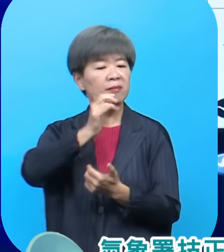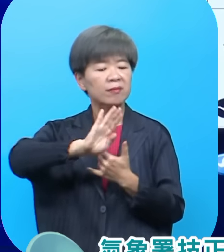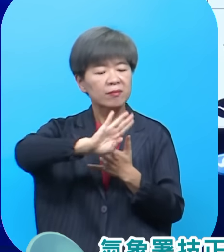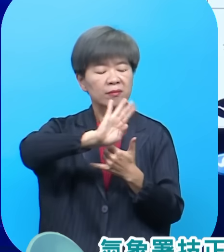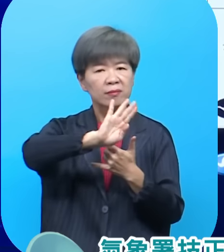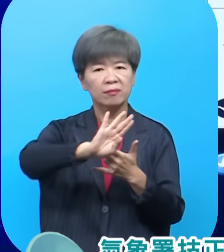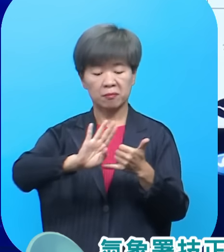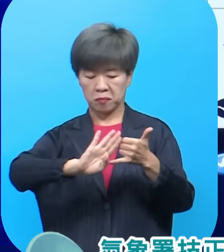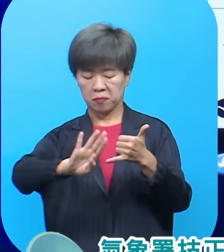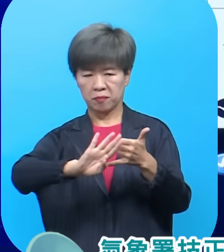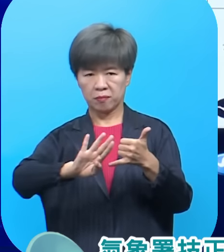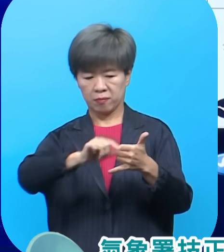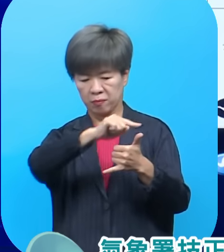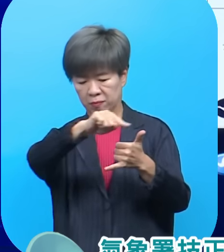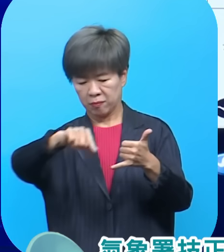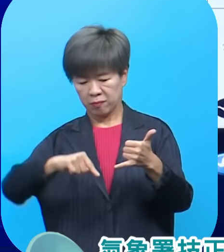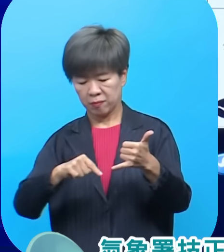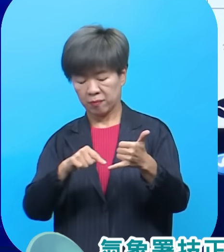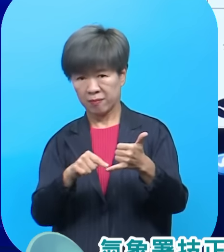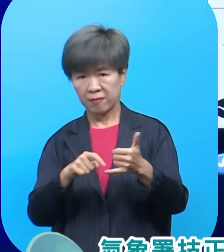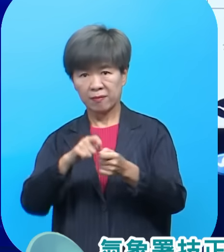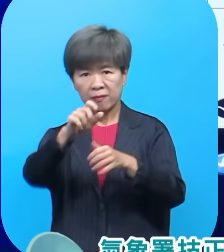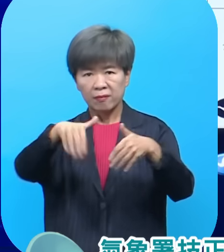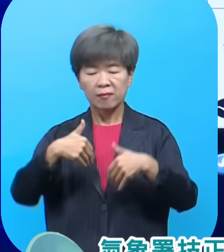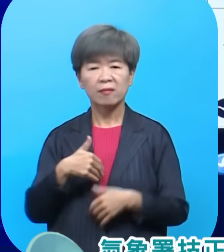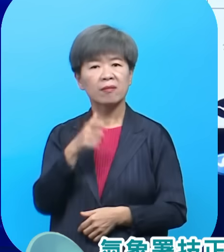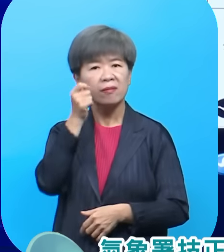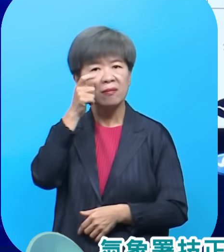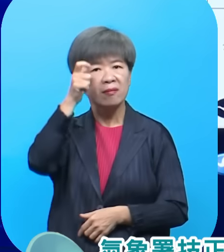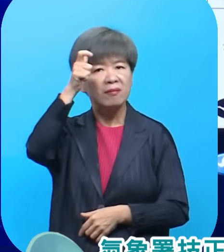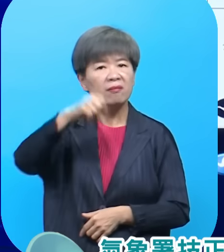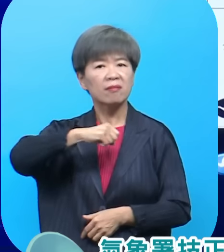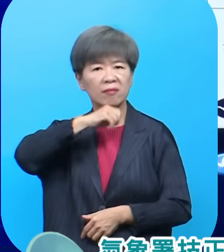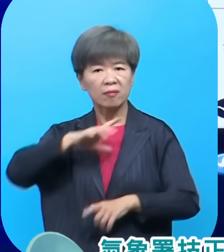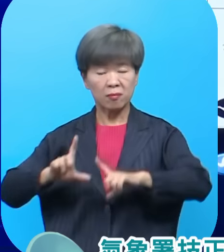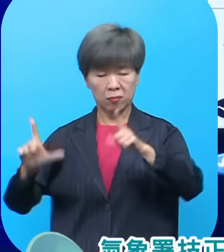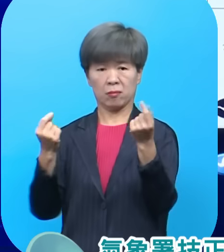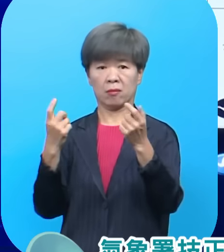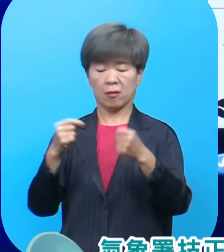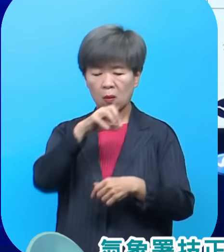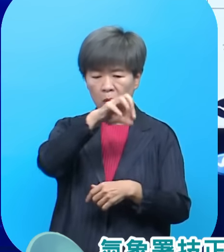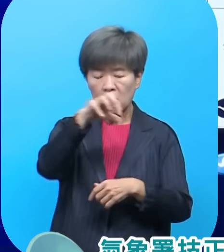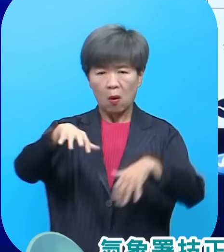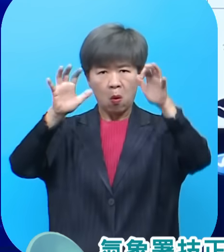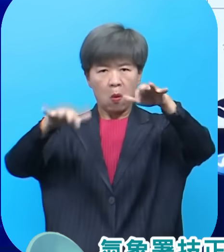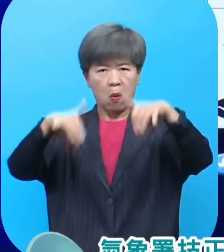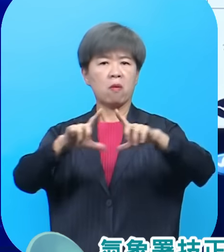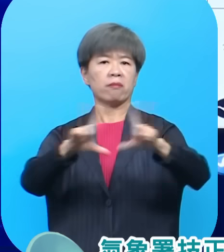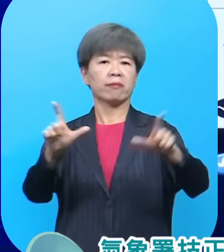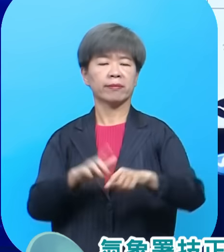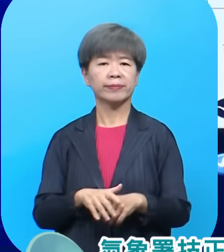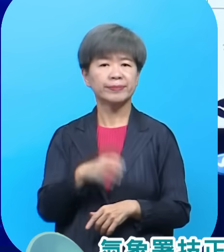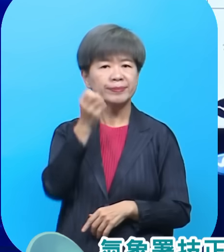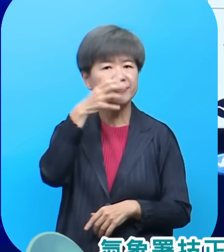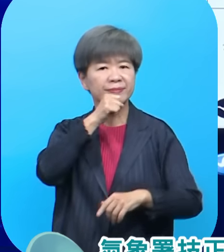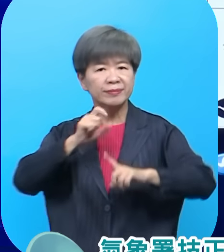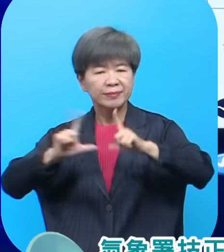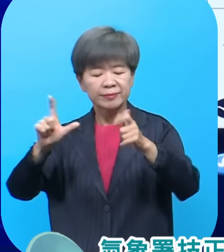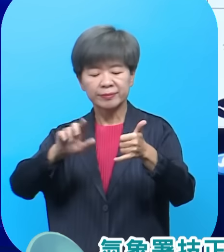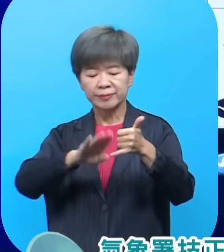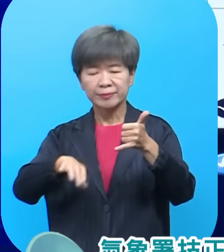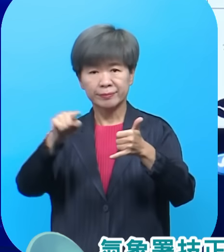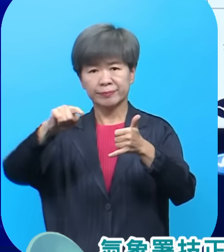半部地区、恒春半岛以及台南、高雄、屏东会出现局部性的大雨，尤其是花东地区、高屏山区会有局部